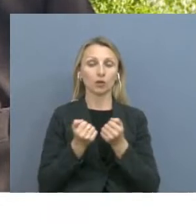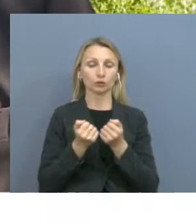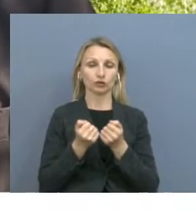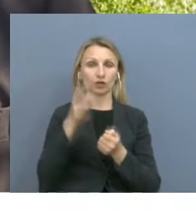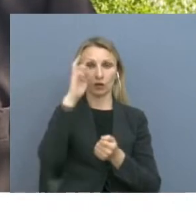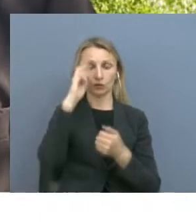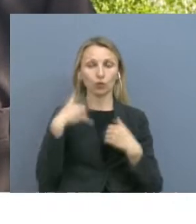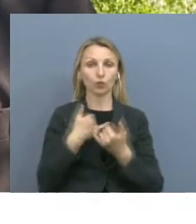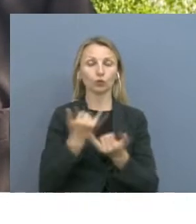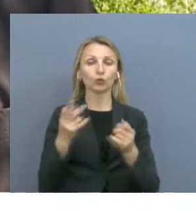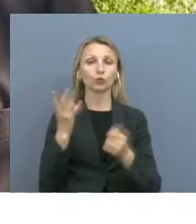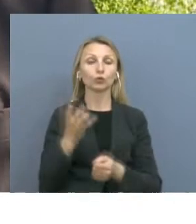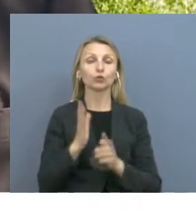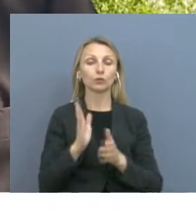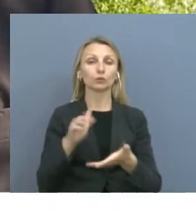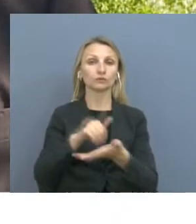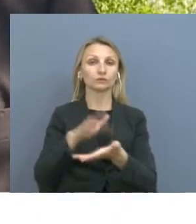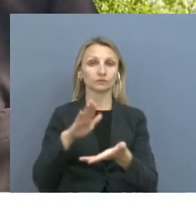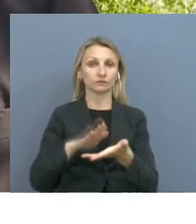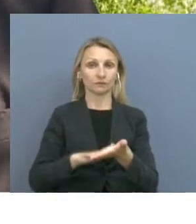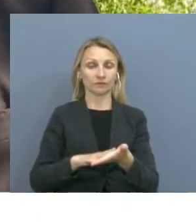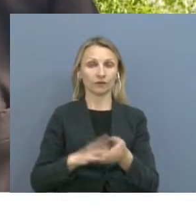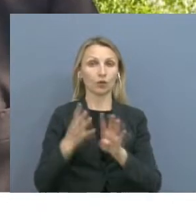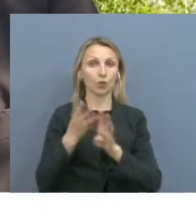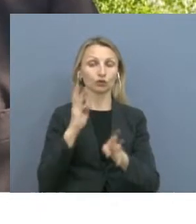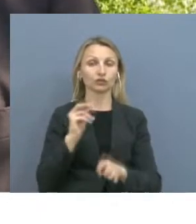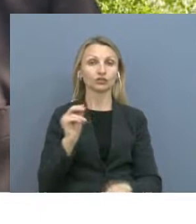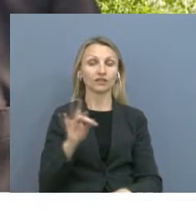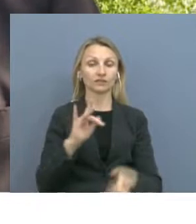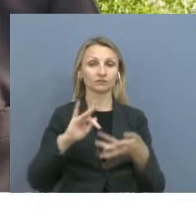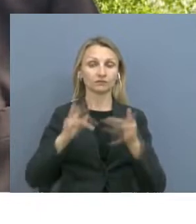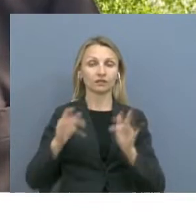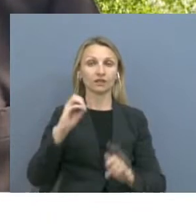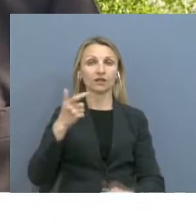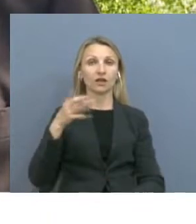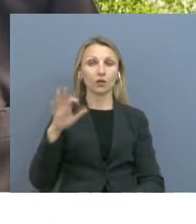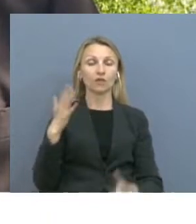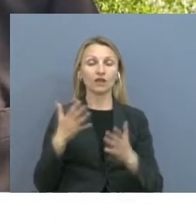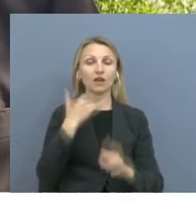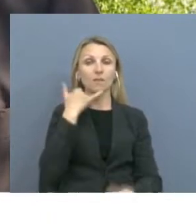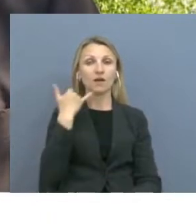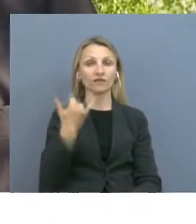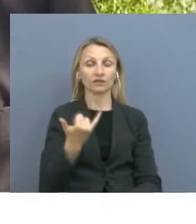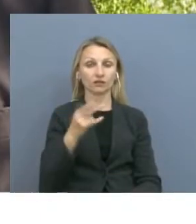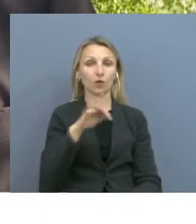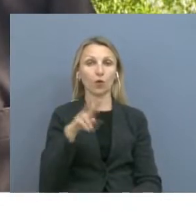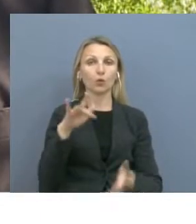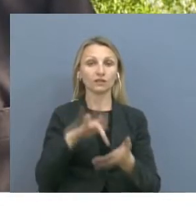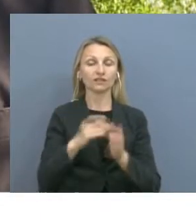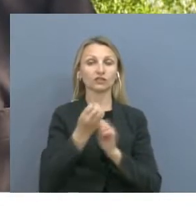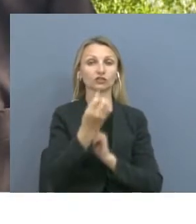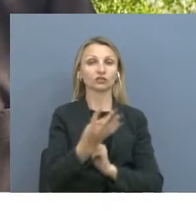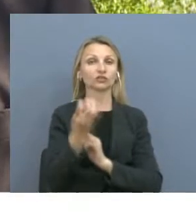носителе, нужно будет забронировать очередь через портал электронного правительства ЕГОВ, либо позвонить на колл-центр 1414. Что